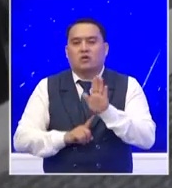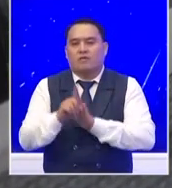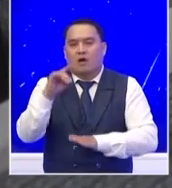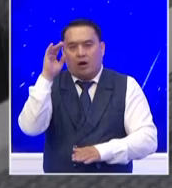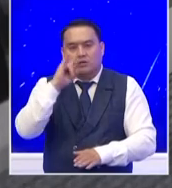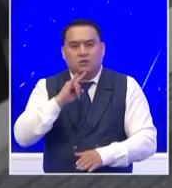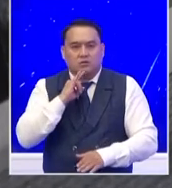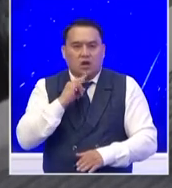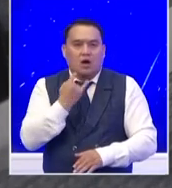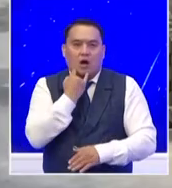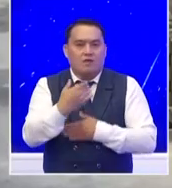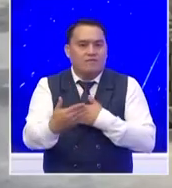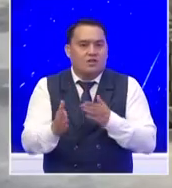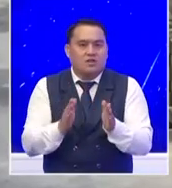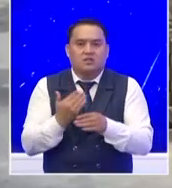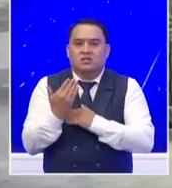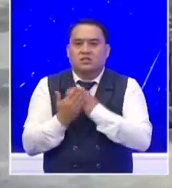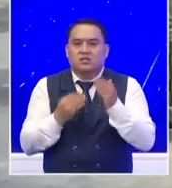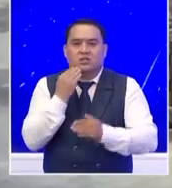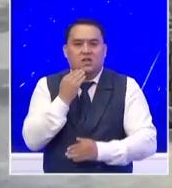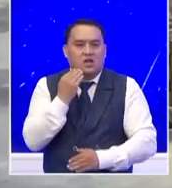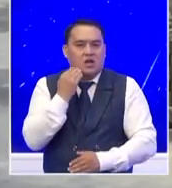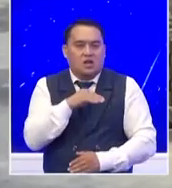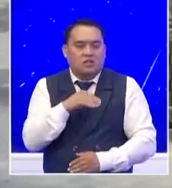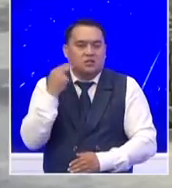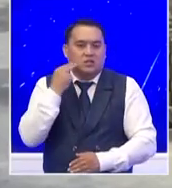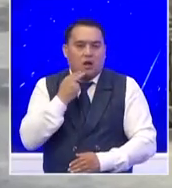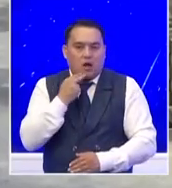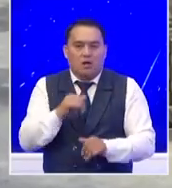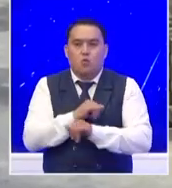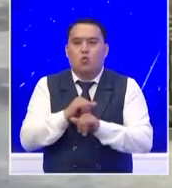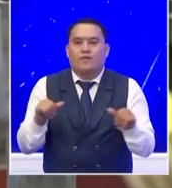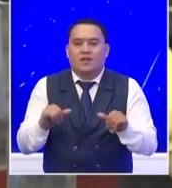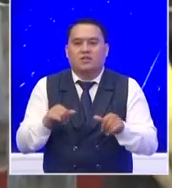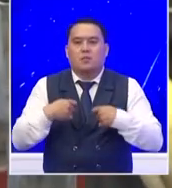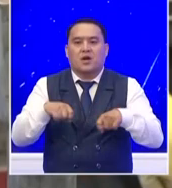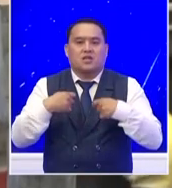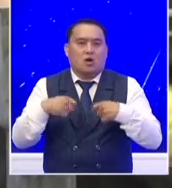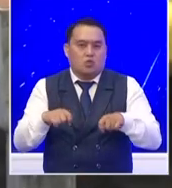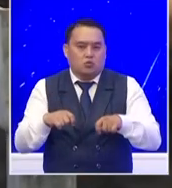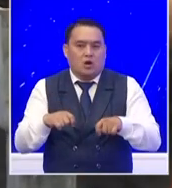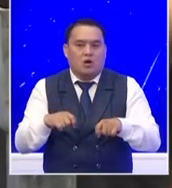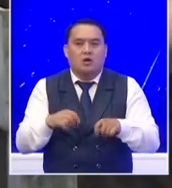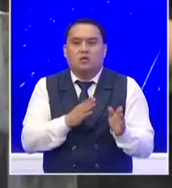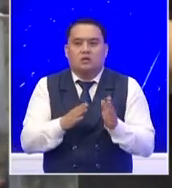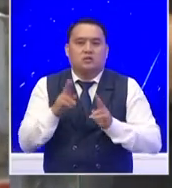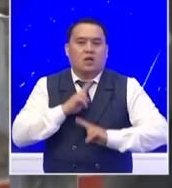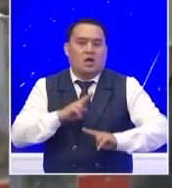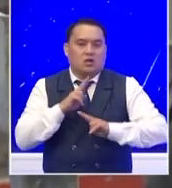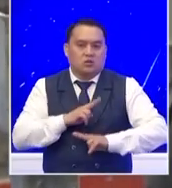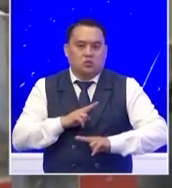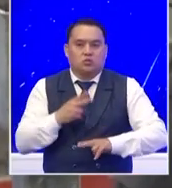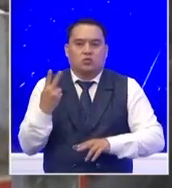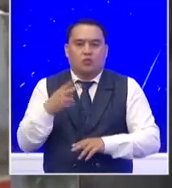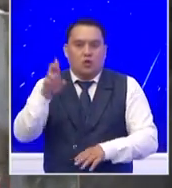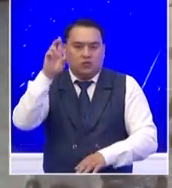казахстанских аккумуляторов высоко оценили и китайские автодилеры. Расширение рынка сбыта налаживается в рамках сотрудничества